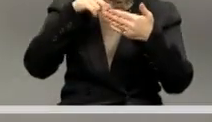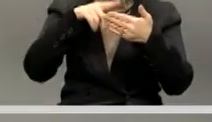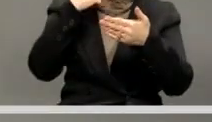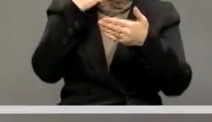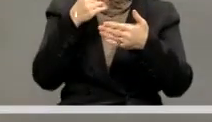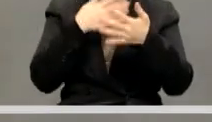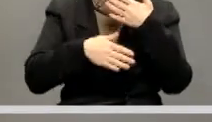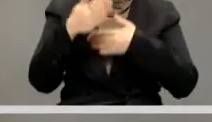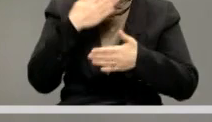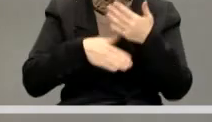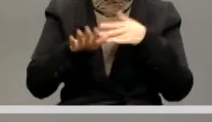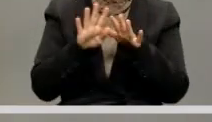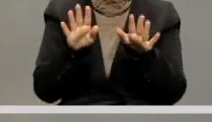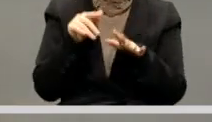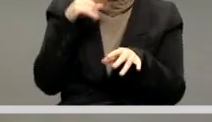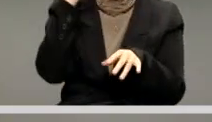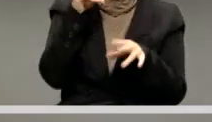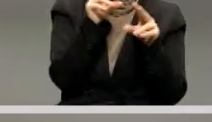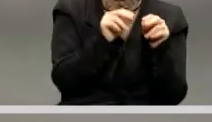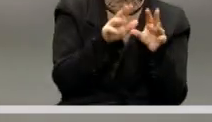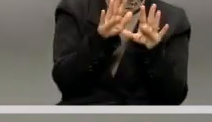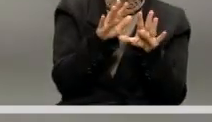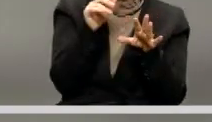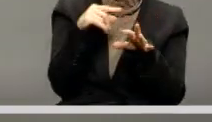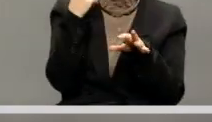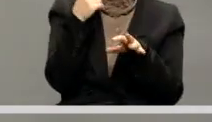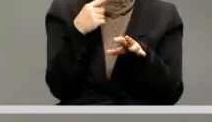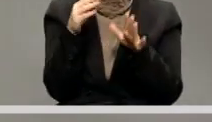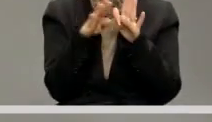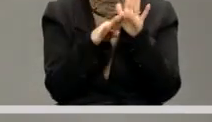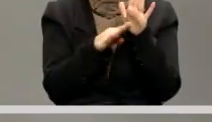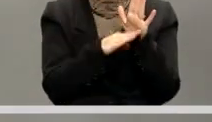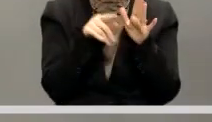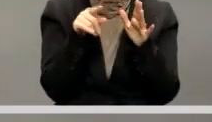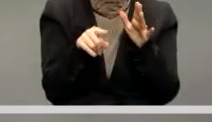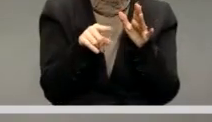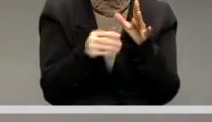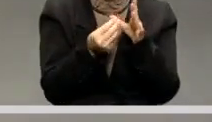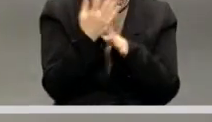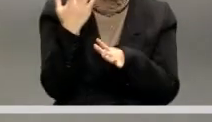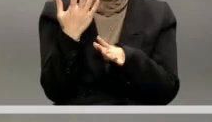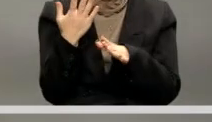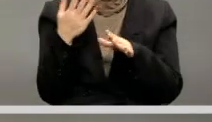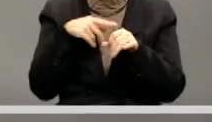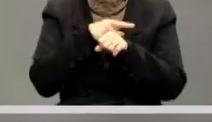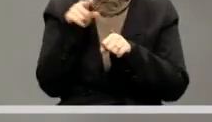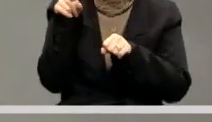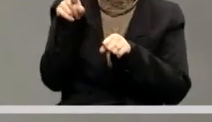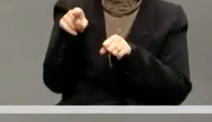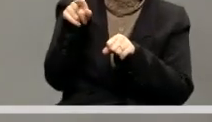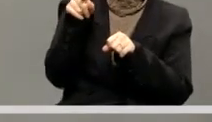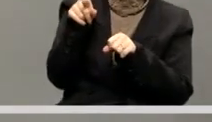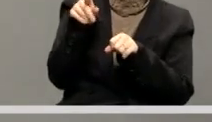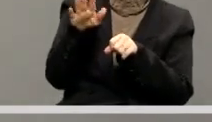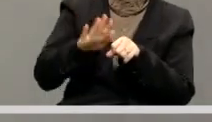gofretlerle, bisküvilerle kandırmalarına bir bakın. Dolayısıyla bunları hayatlarından çıkardığınızda ve siz de ona örnek olacak